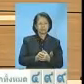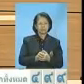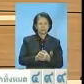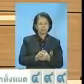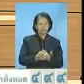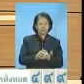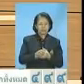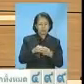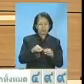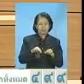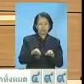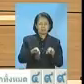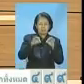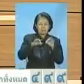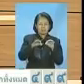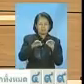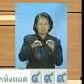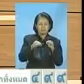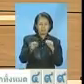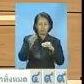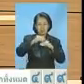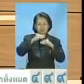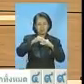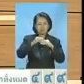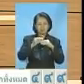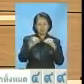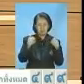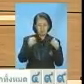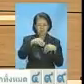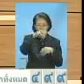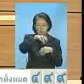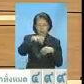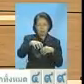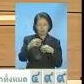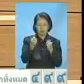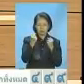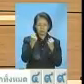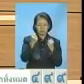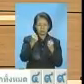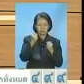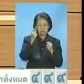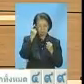มันยกระดับแล้วท่านผ่านกองกำลังท่านคุมกำลังมาก่อน